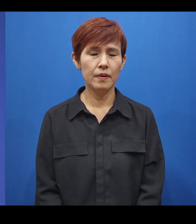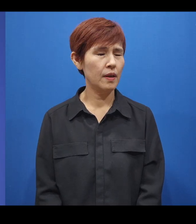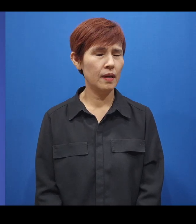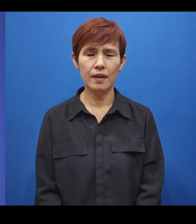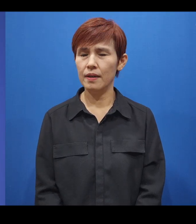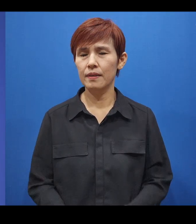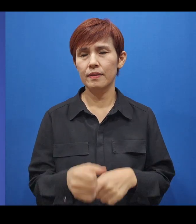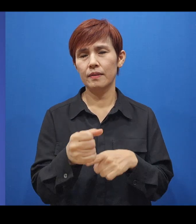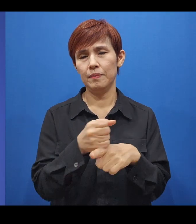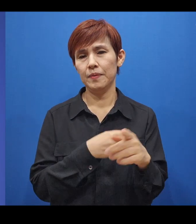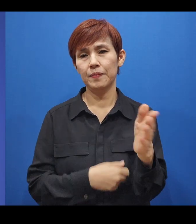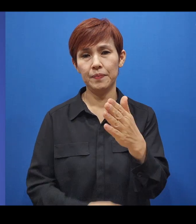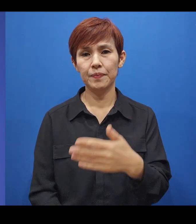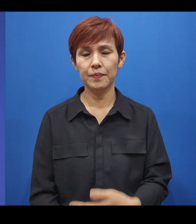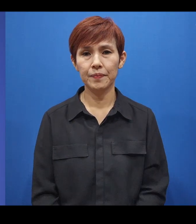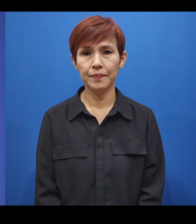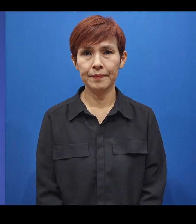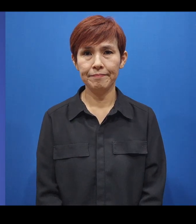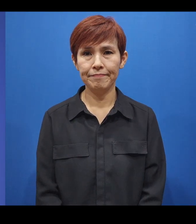아무 의미 없어요.